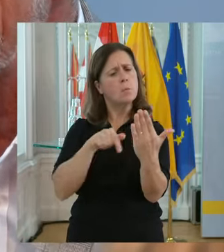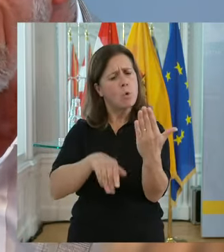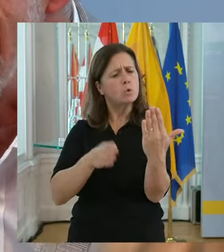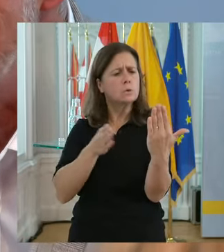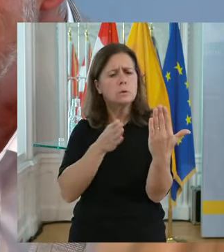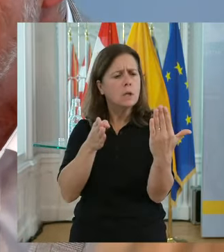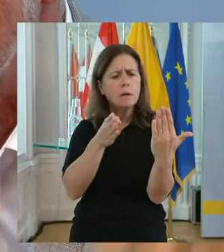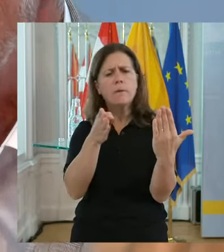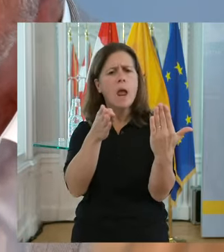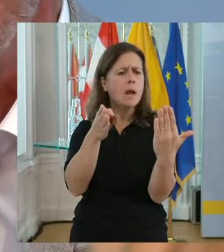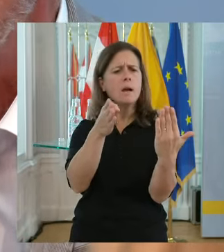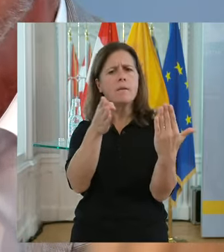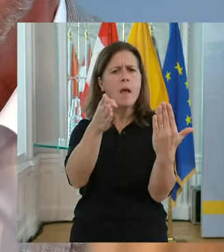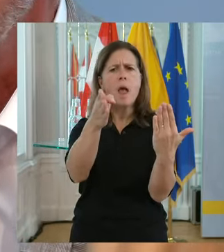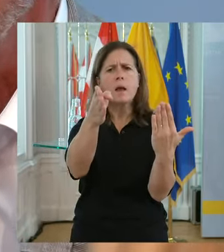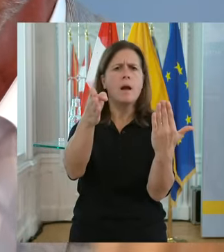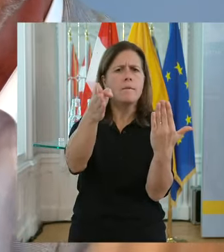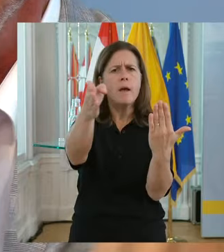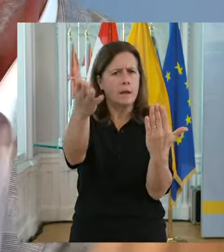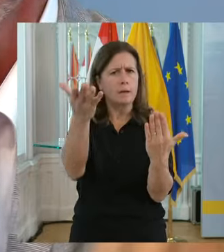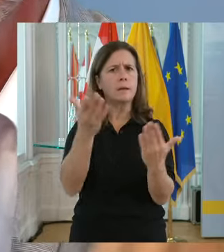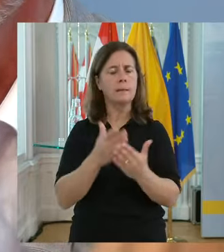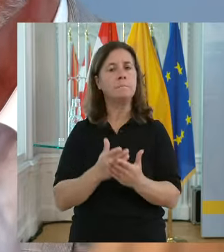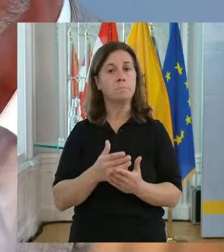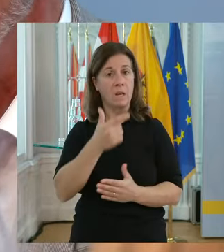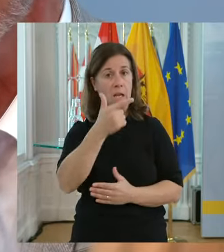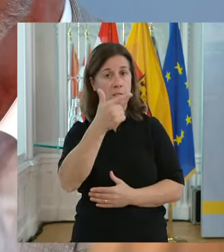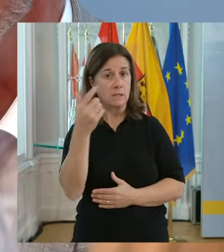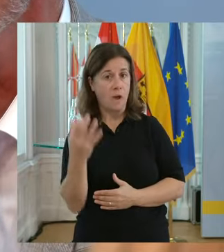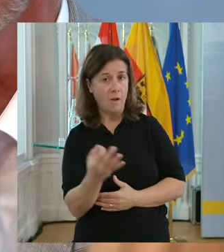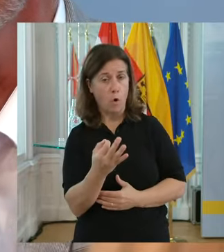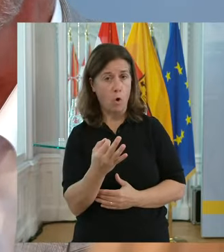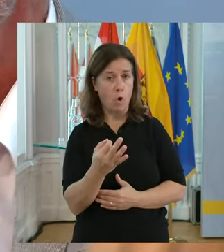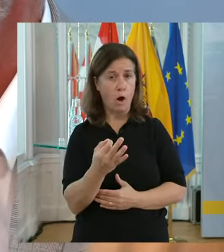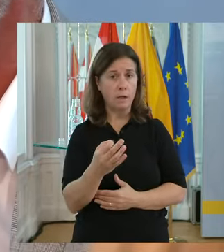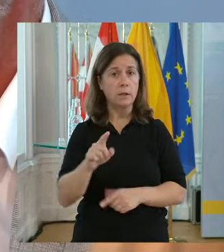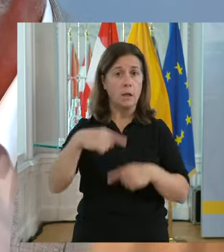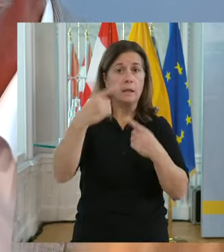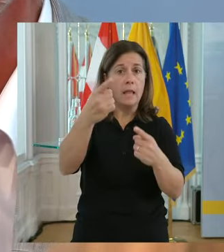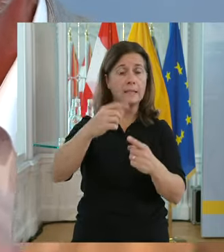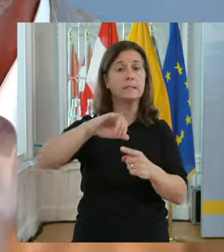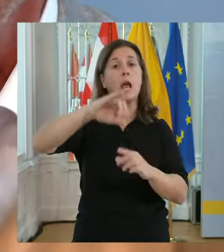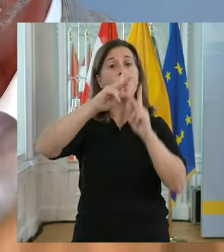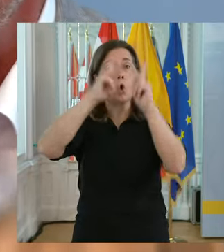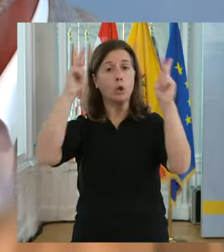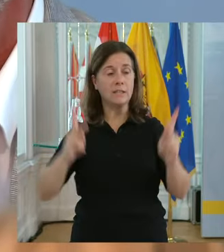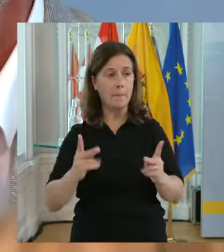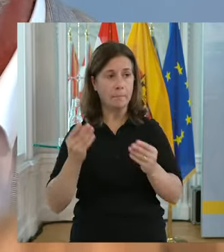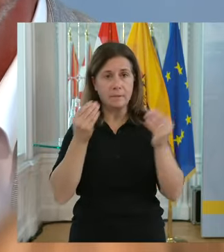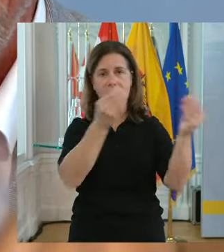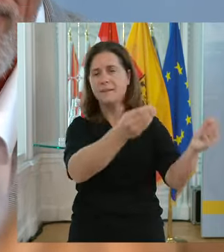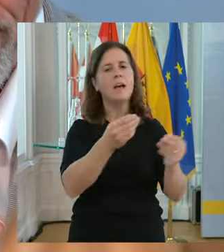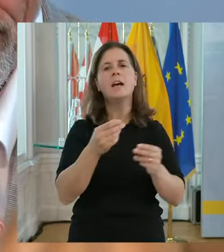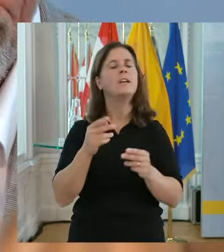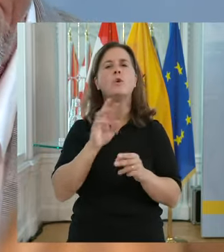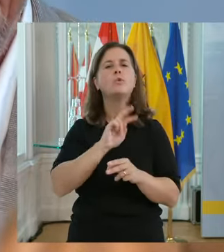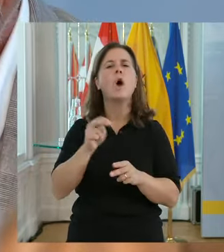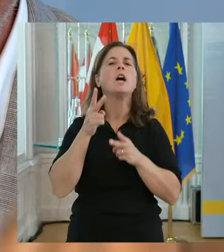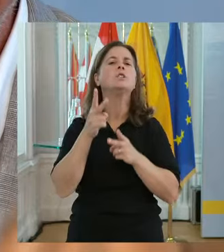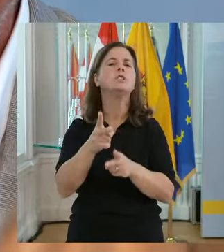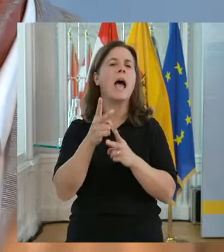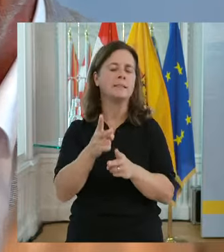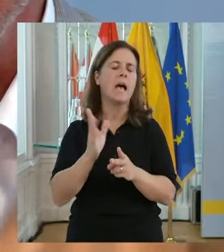Richtung muss es gehen. Ja, und in zwei Wochen komme ich mit dem nächsten Konzept. Nein, das ist jetzt ein Scherz, aber es gibt natürlich